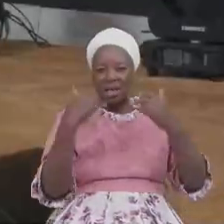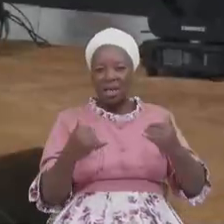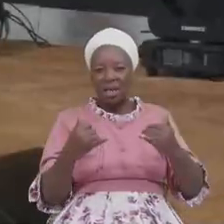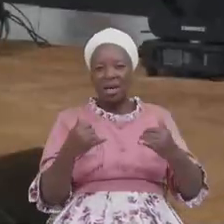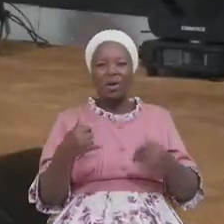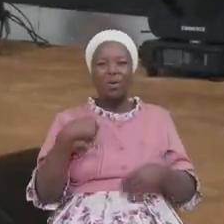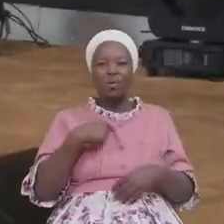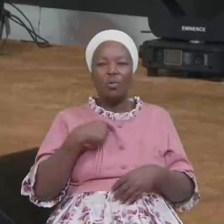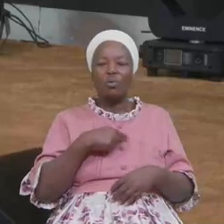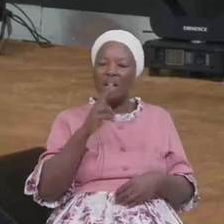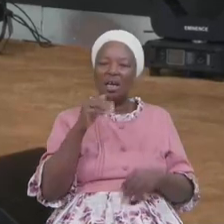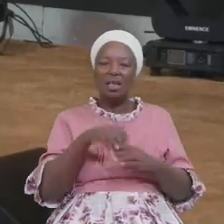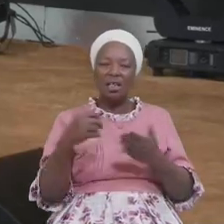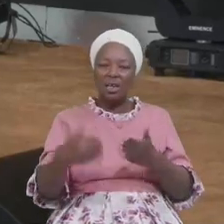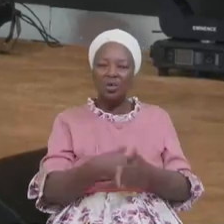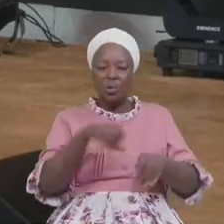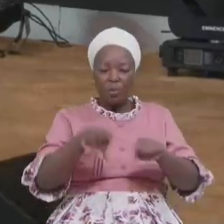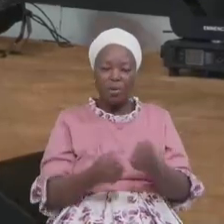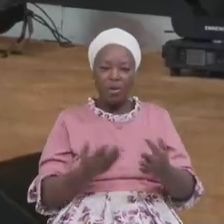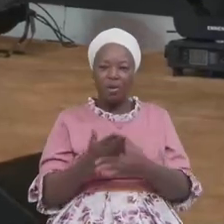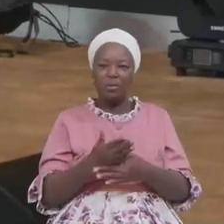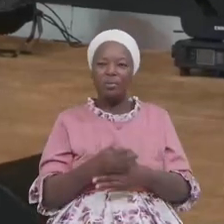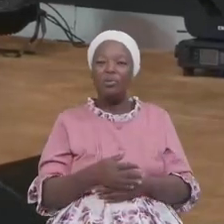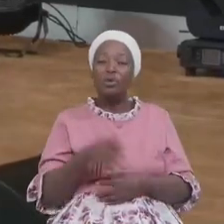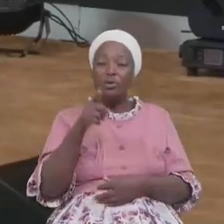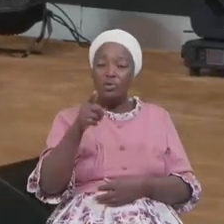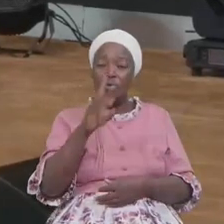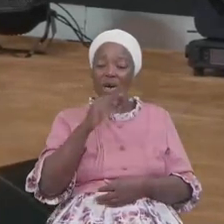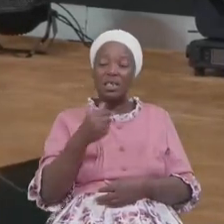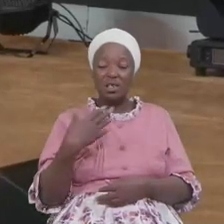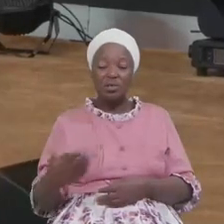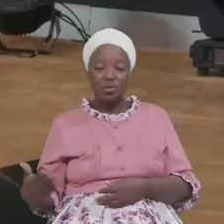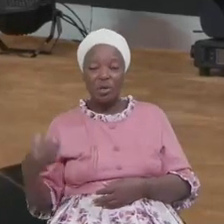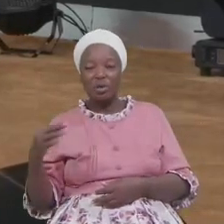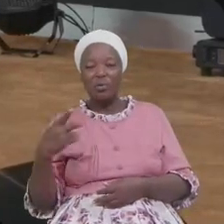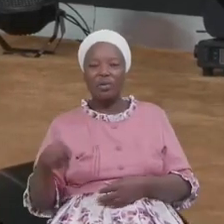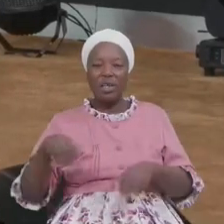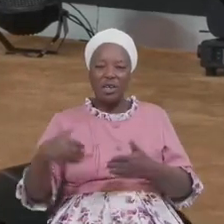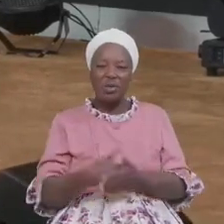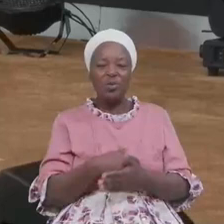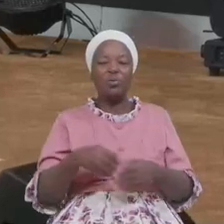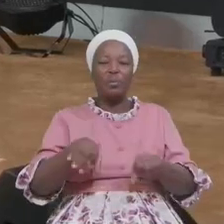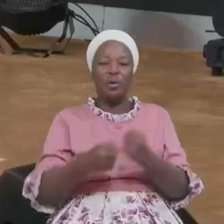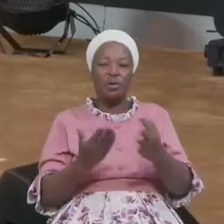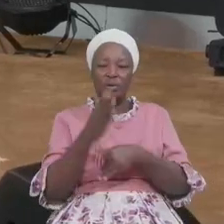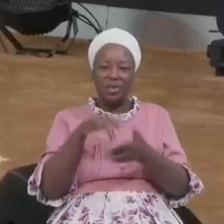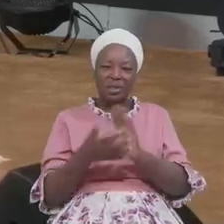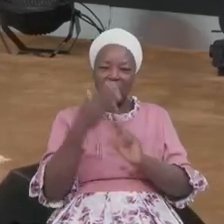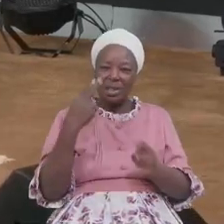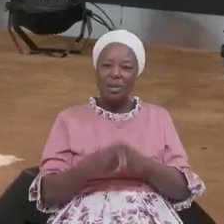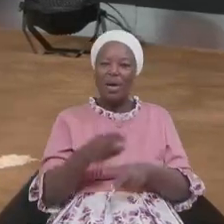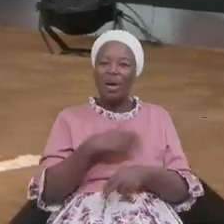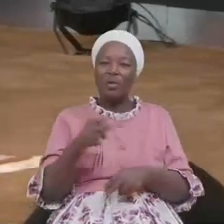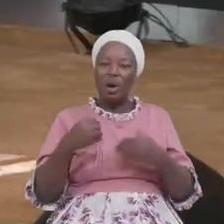d'une nouvelle percée. Tu es au seuil d'une nouvelle percée. Et tu as une nouvelle